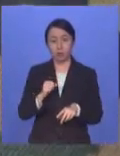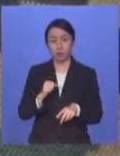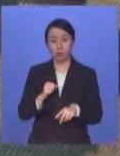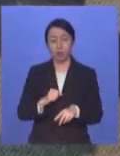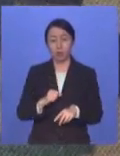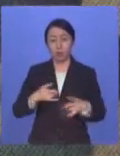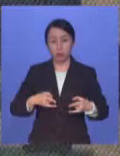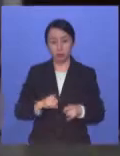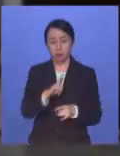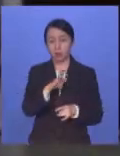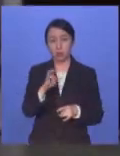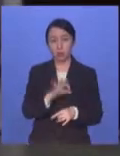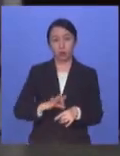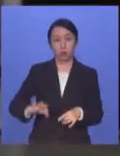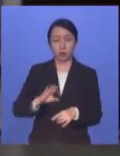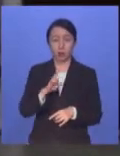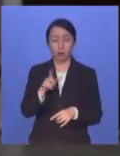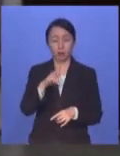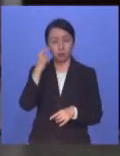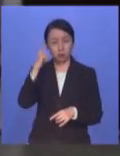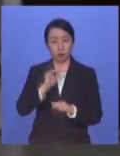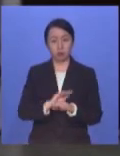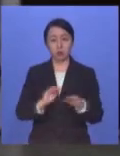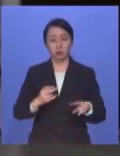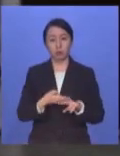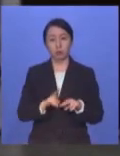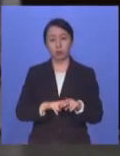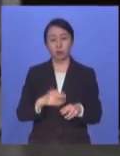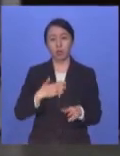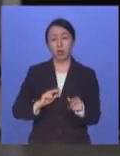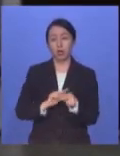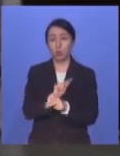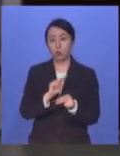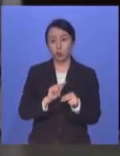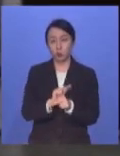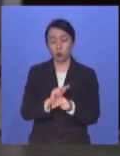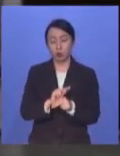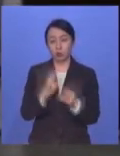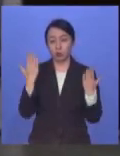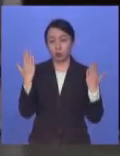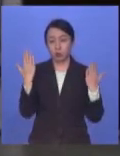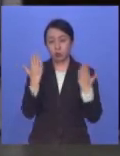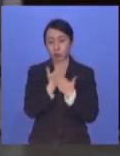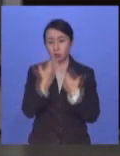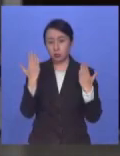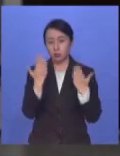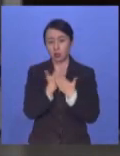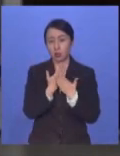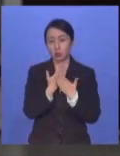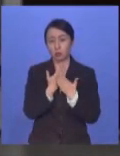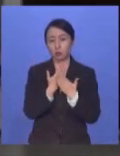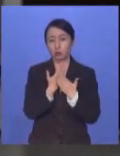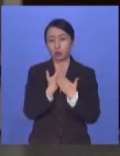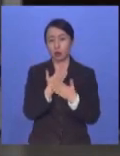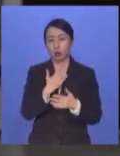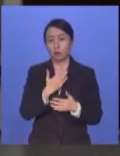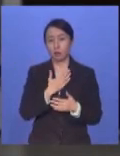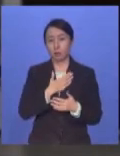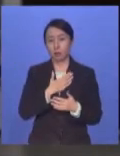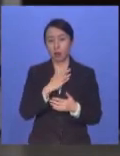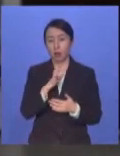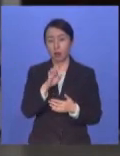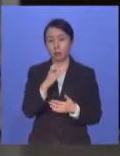Кызылорды. Про Абая я знаю с детства, потому что я изучаю его с детства. Есть такое, как бы, мое хобби –